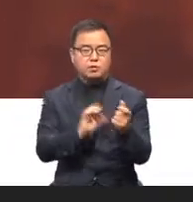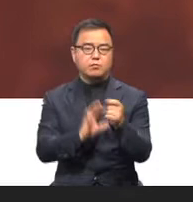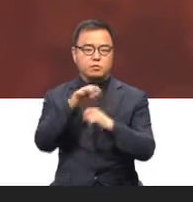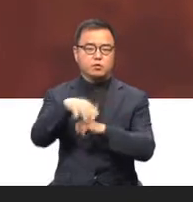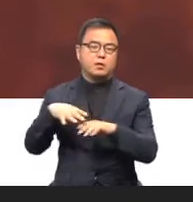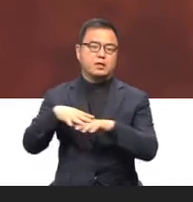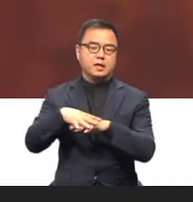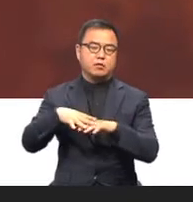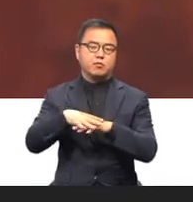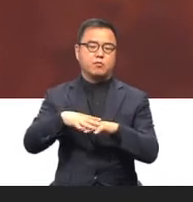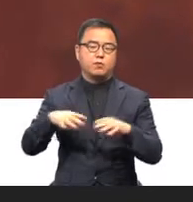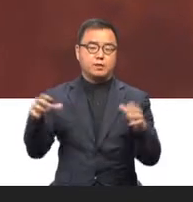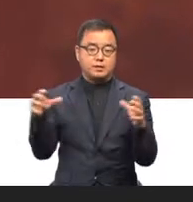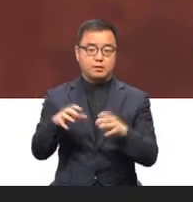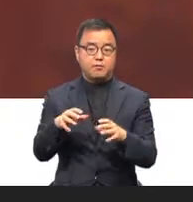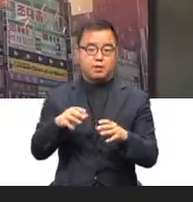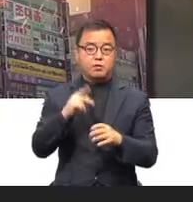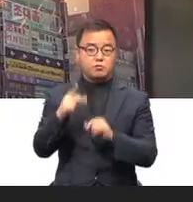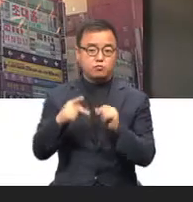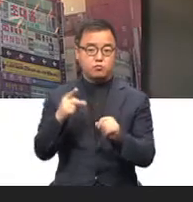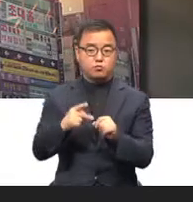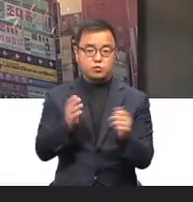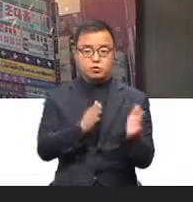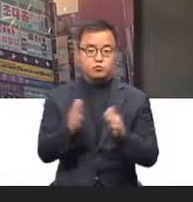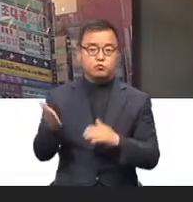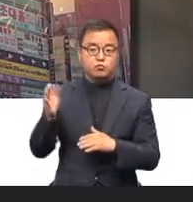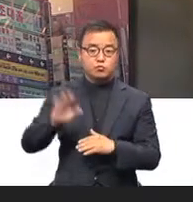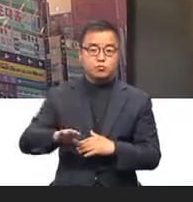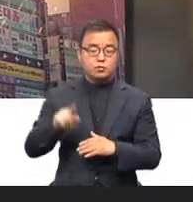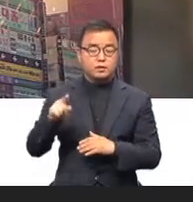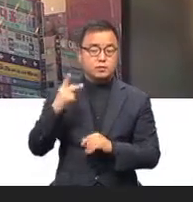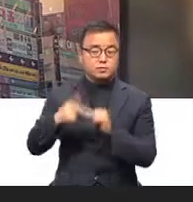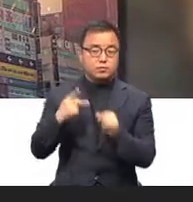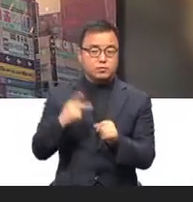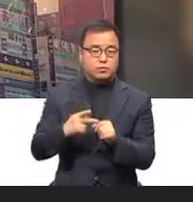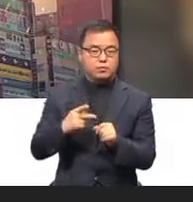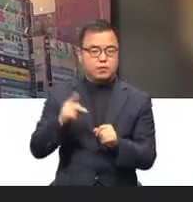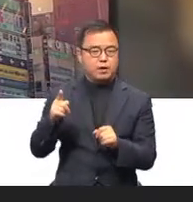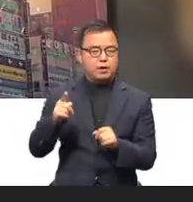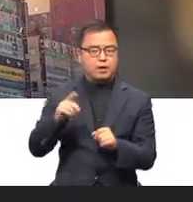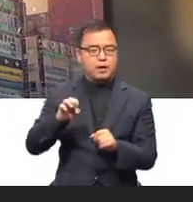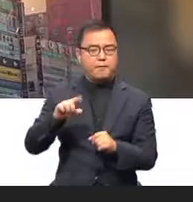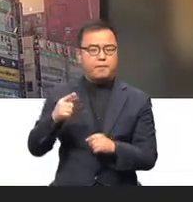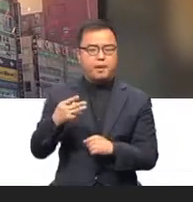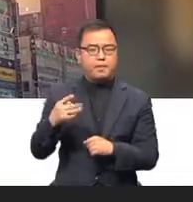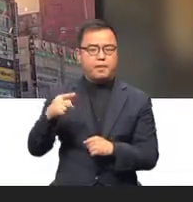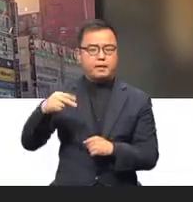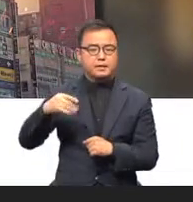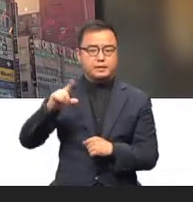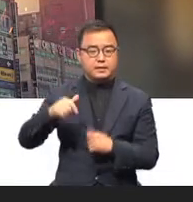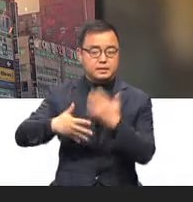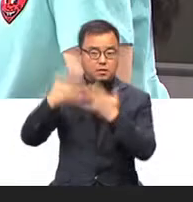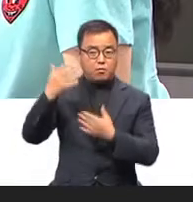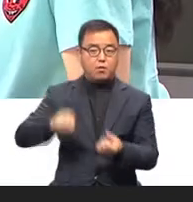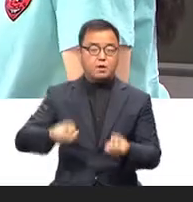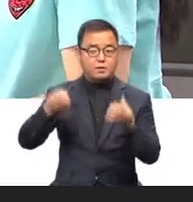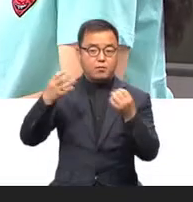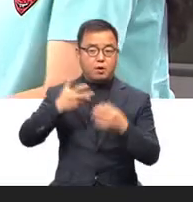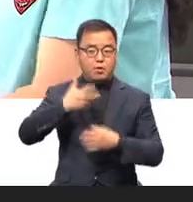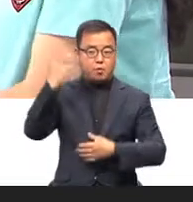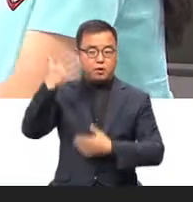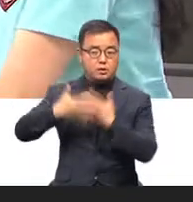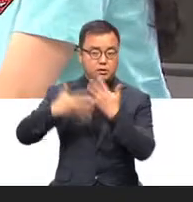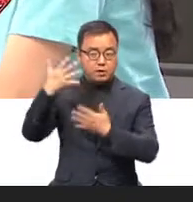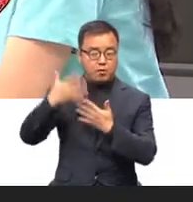장이라고 할 수 있는 앞으 프로그램도 준비되어 있는데 라프 프로그램은 크게 판타스틱 영화제 프로젝트 마켓과 환상 영화 학교가